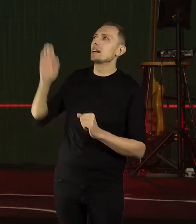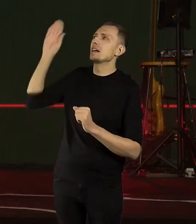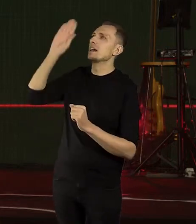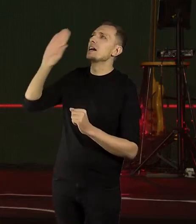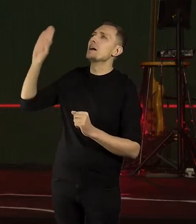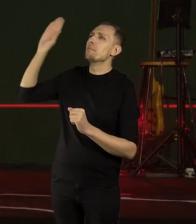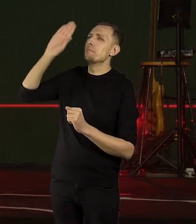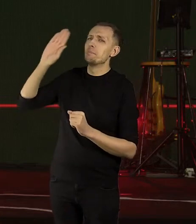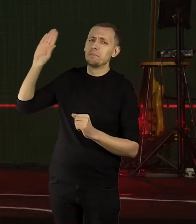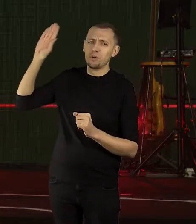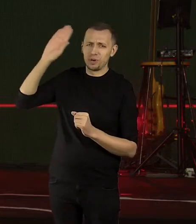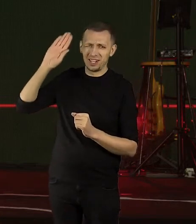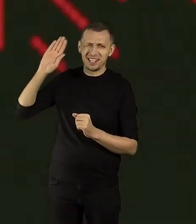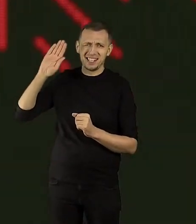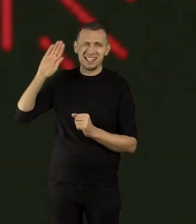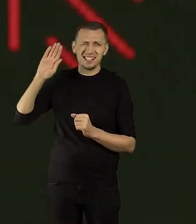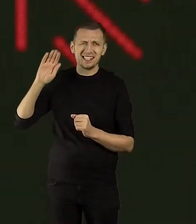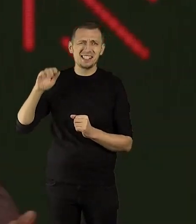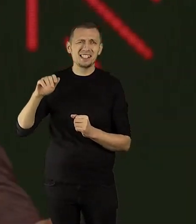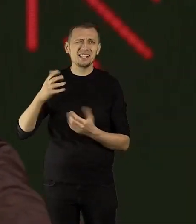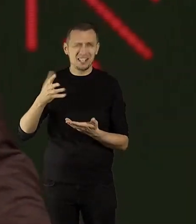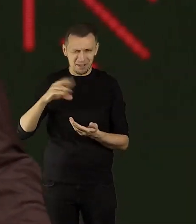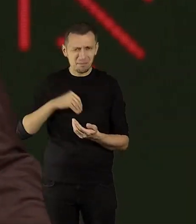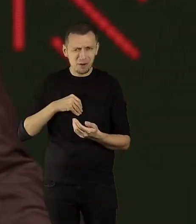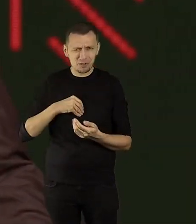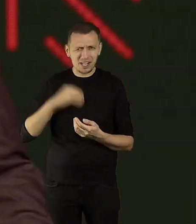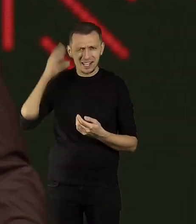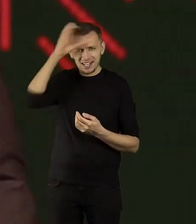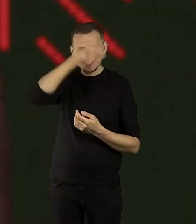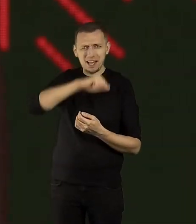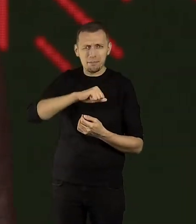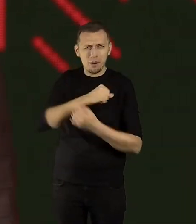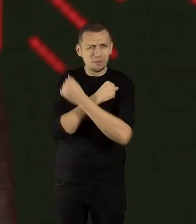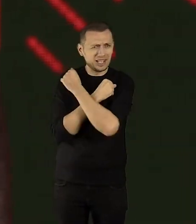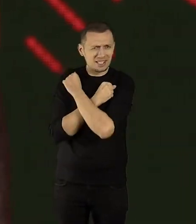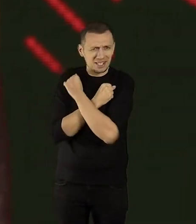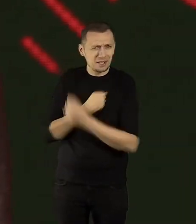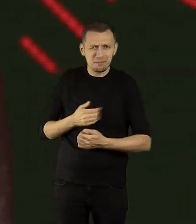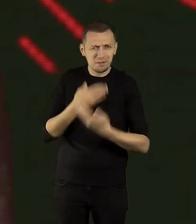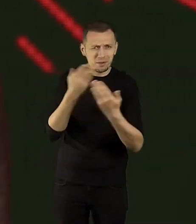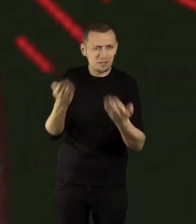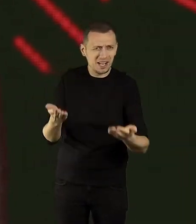zapomnieć naszych grzechów? Gdzie byśmy byli, gdyby Jezus nie przyszedł?